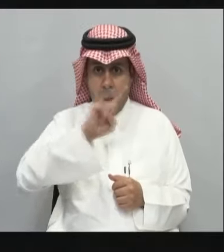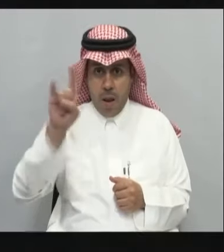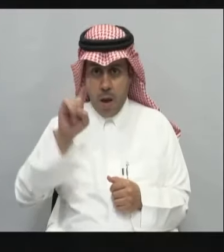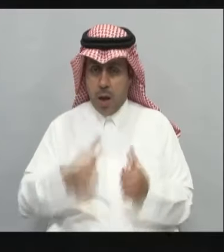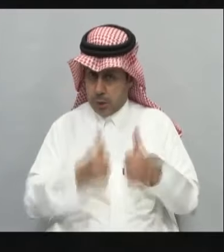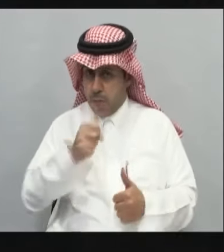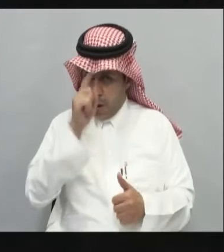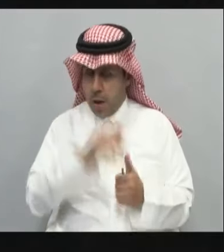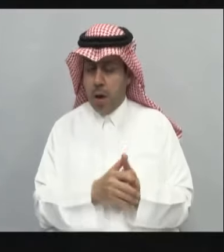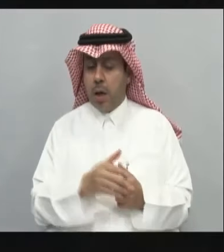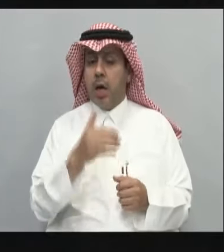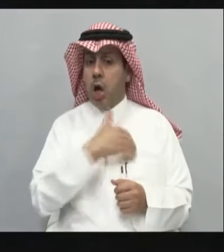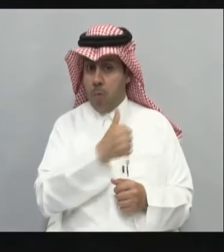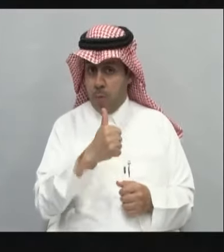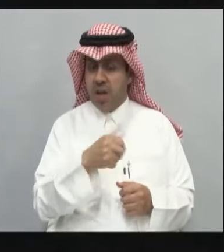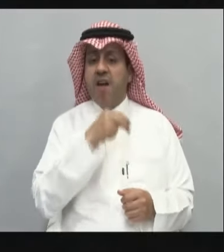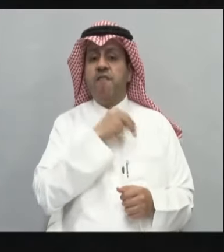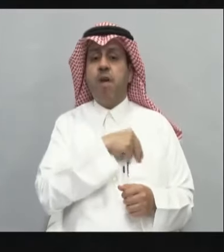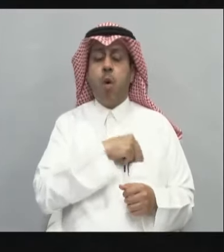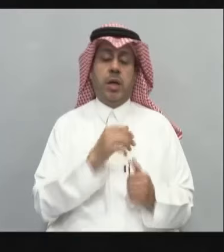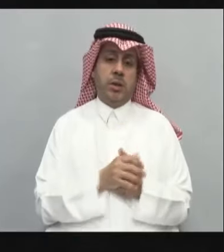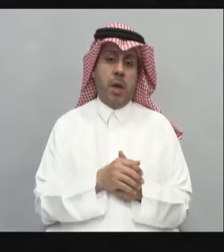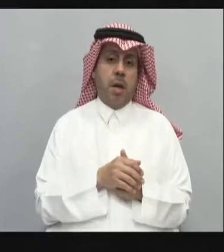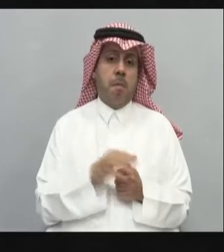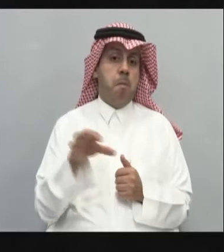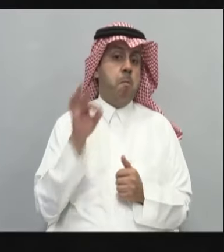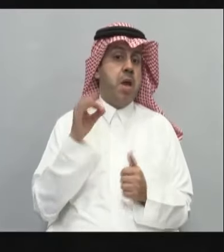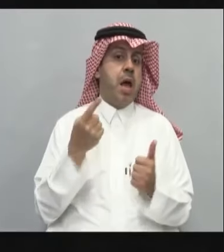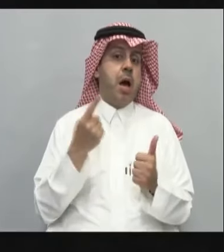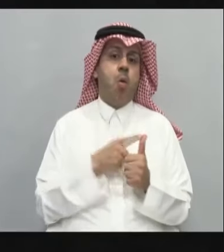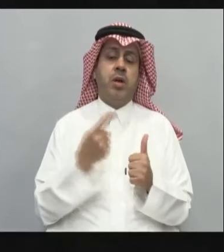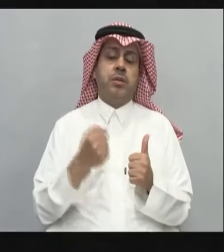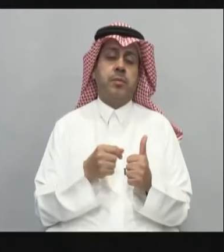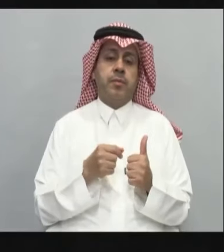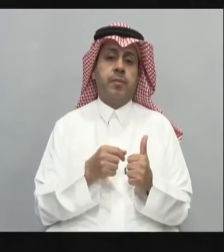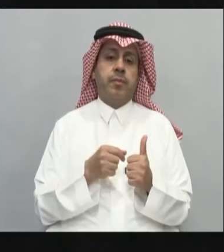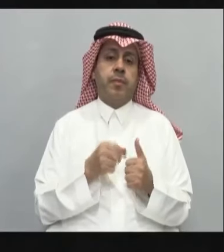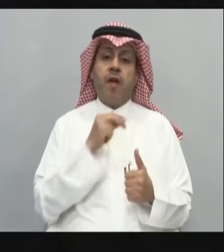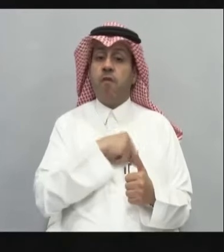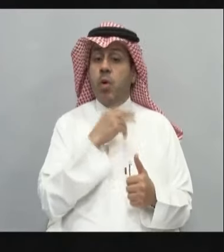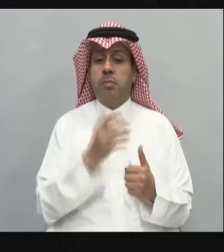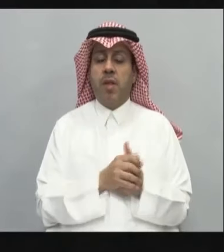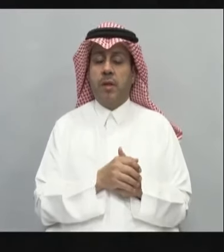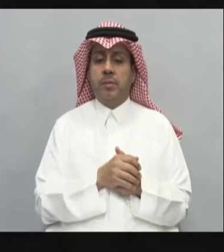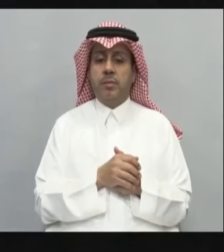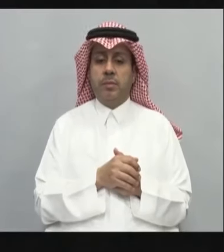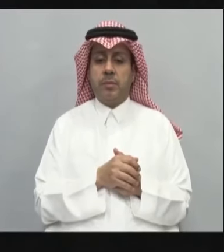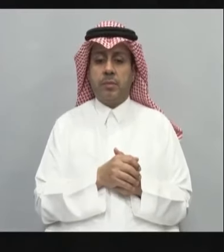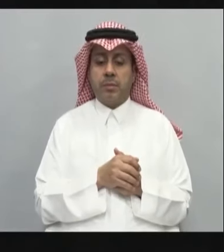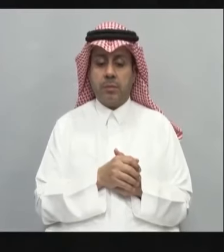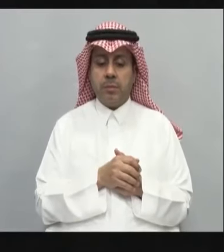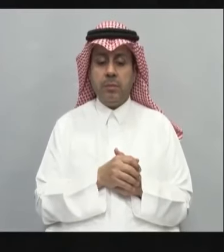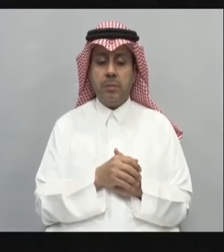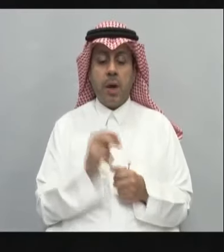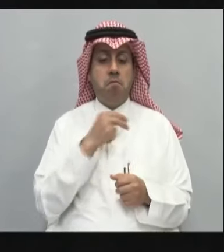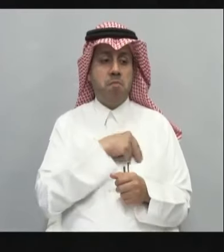الطالبات ثلاث فوائد من الابتلاء الي الذي يصيب المؤمن فما فائده ذلك